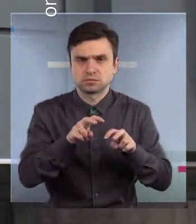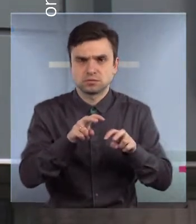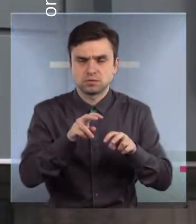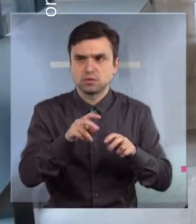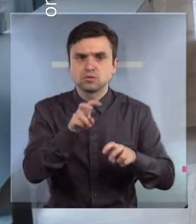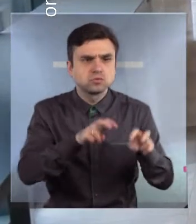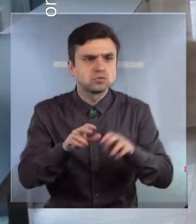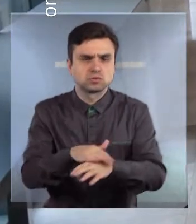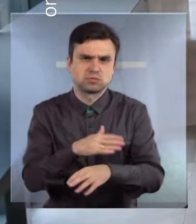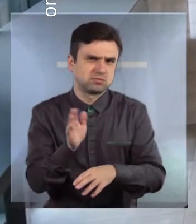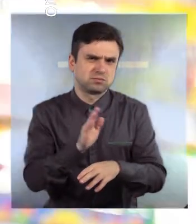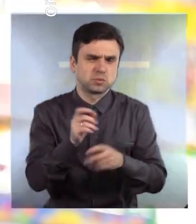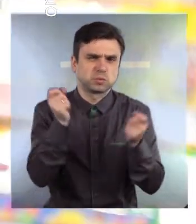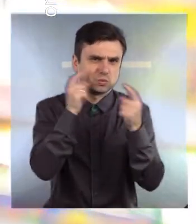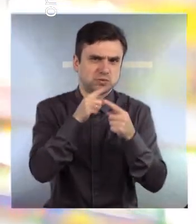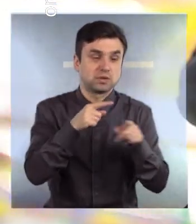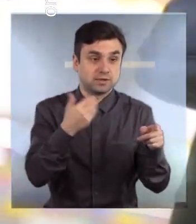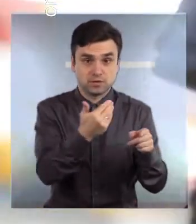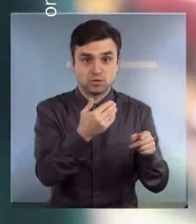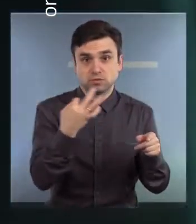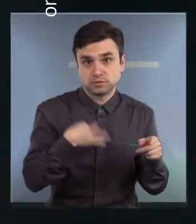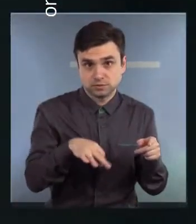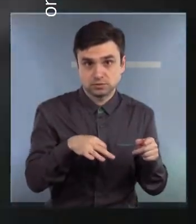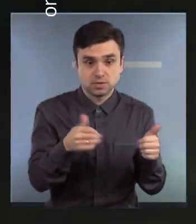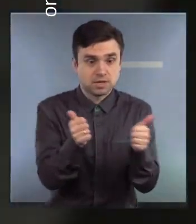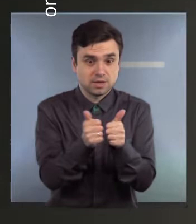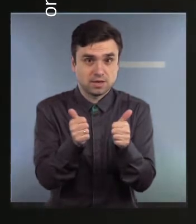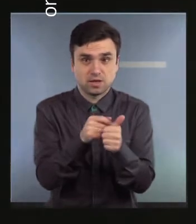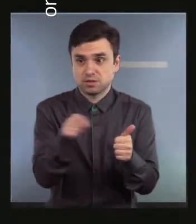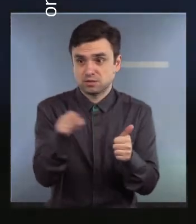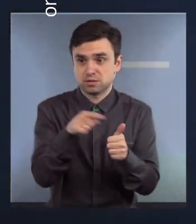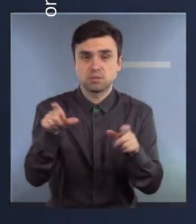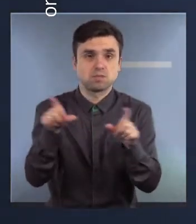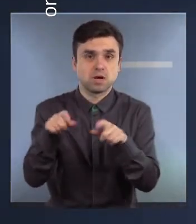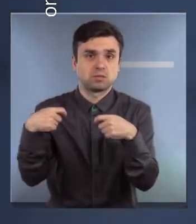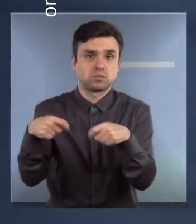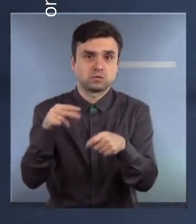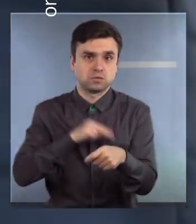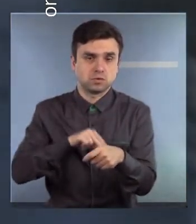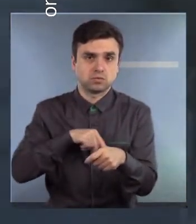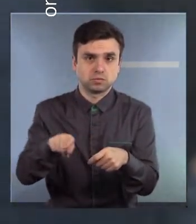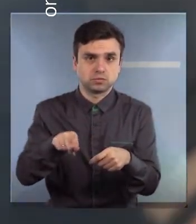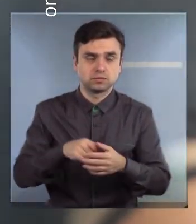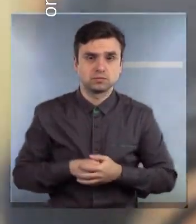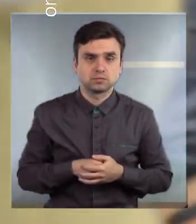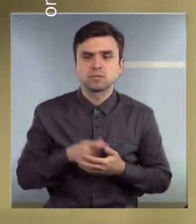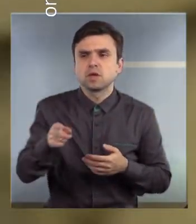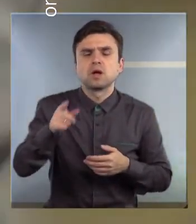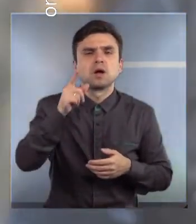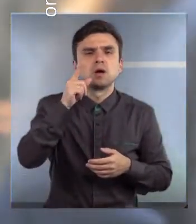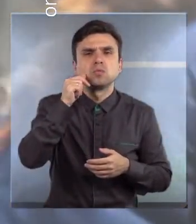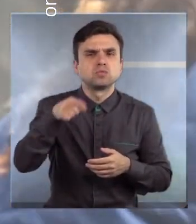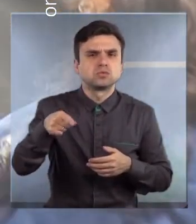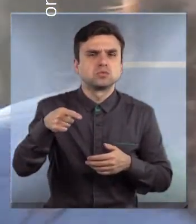житлом матері. Рушаємо туди. Чоловік в відпустці, ну, я коментарі ніяких давати не буду. І хай люди працюють. Я вас